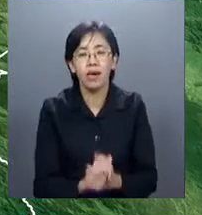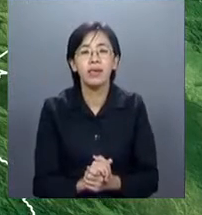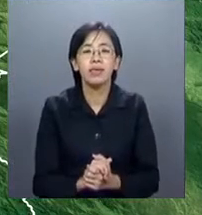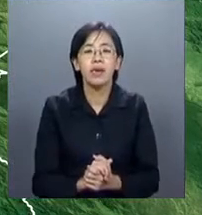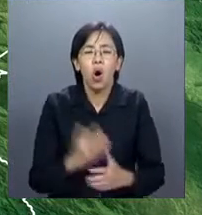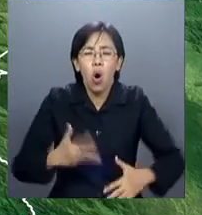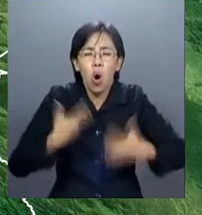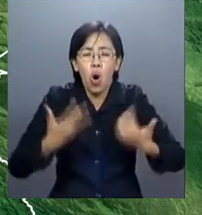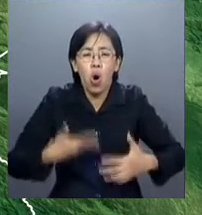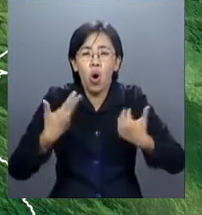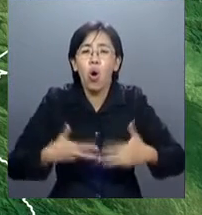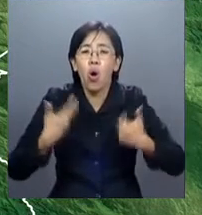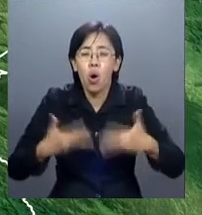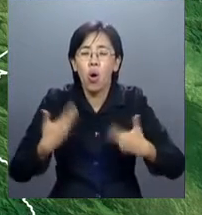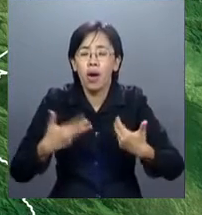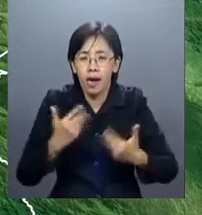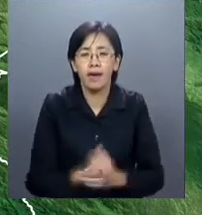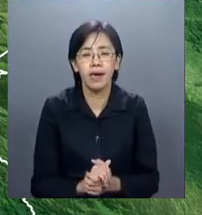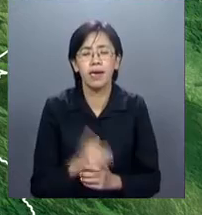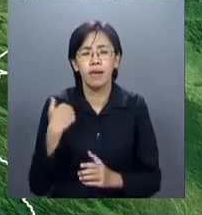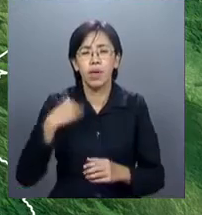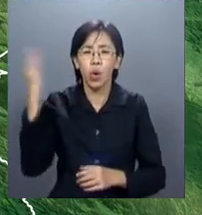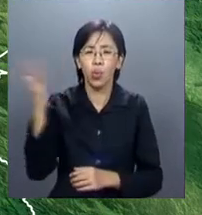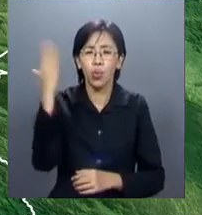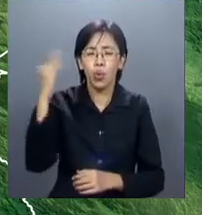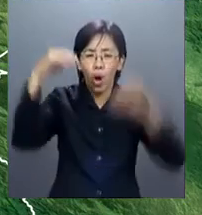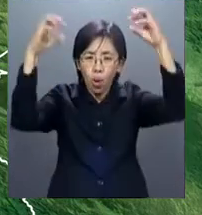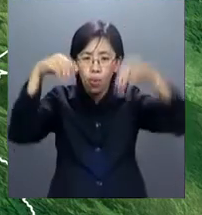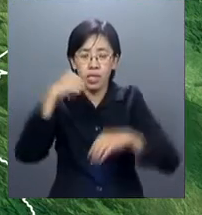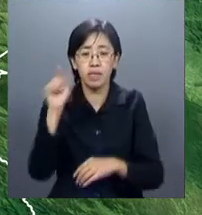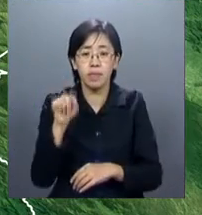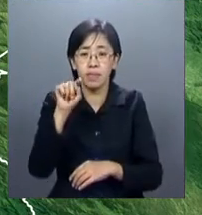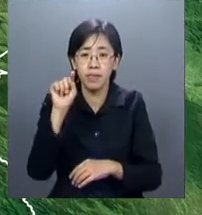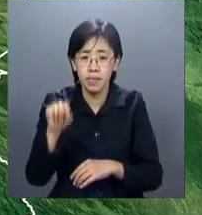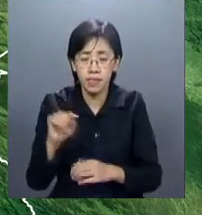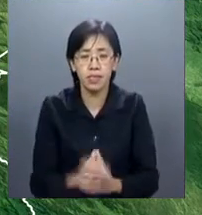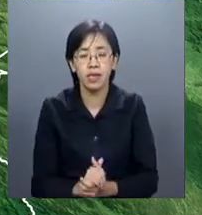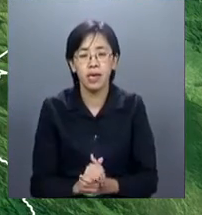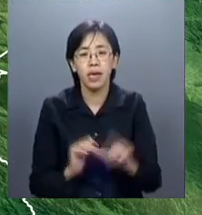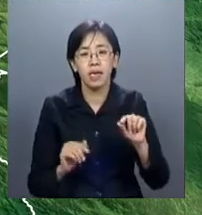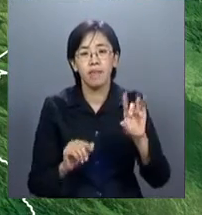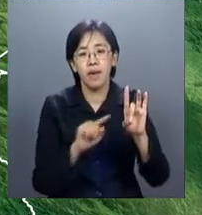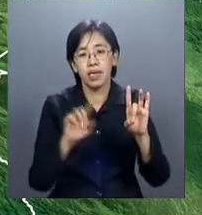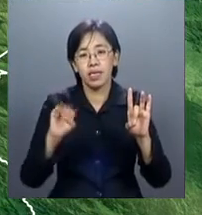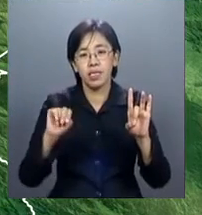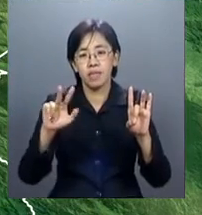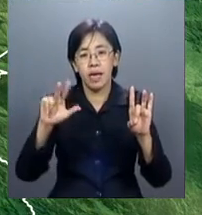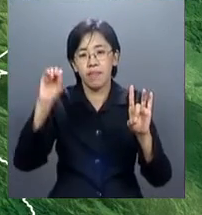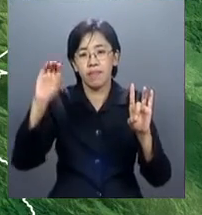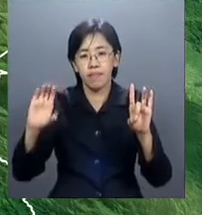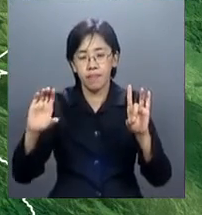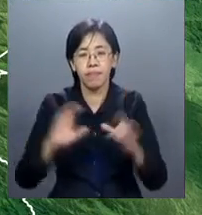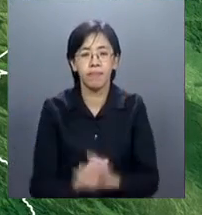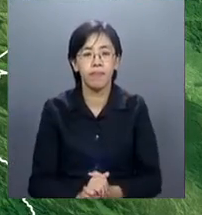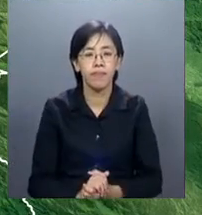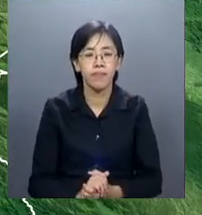ทั่วไปกับมีฝนฟ้าคะนองและมีลมกระโชกแรง 10% ของพื้นที่อุณหภูมิระหว่าง 28-43 องศาเซลเซียส